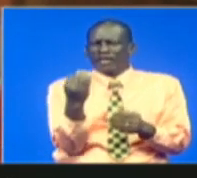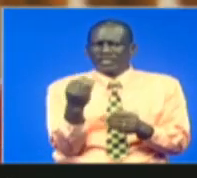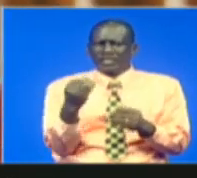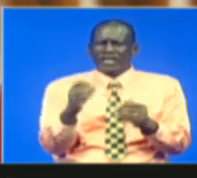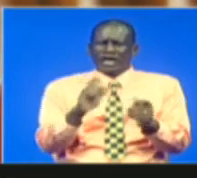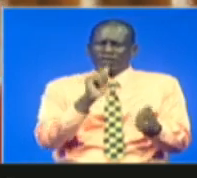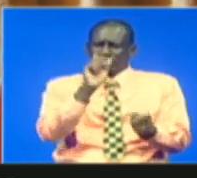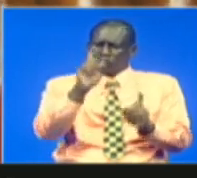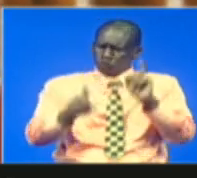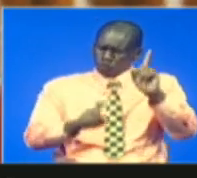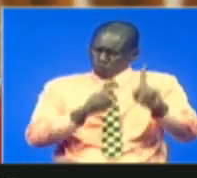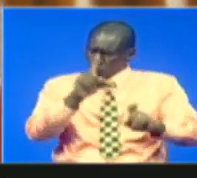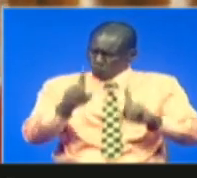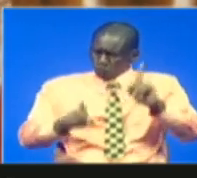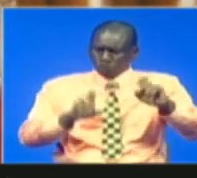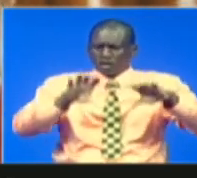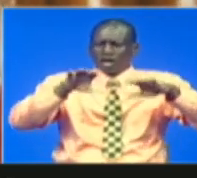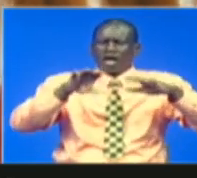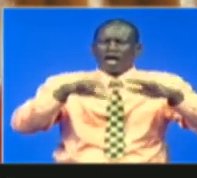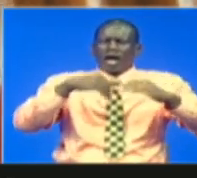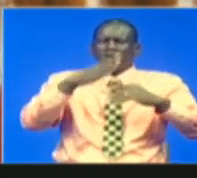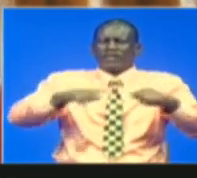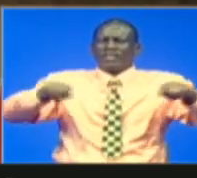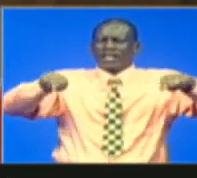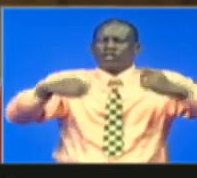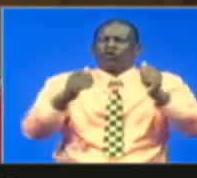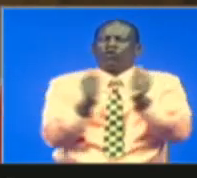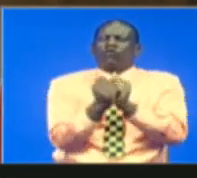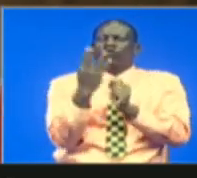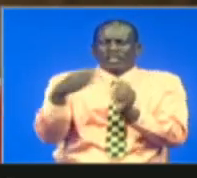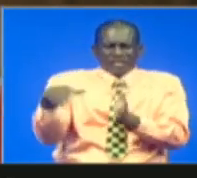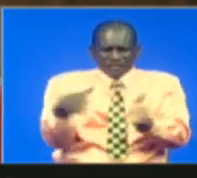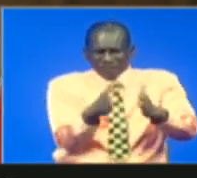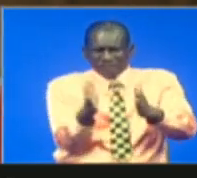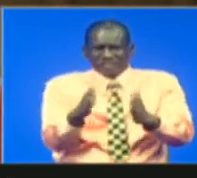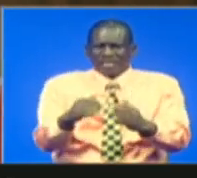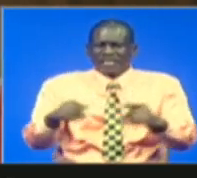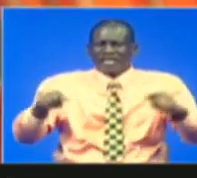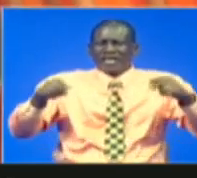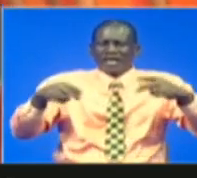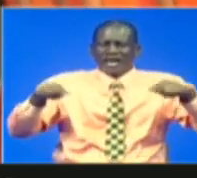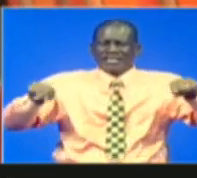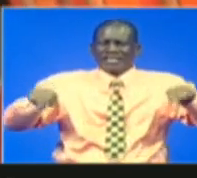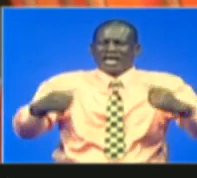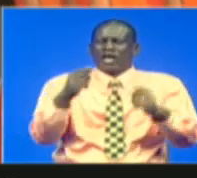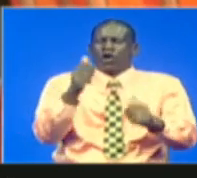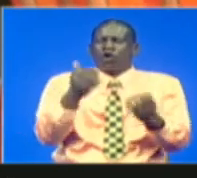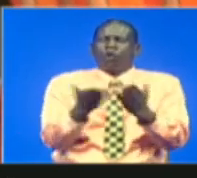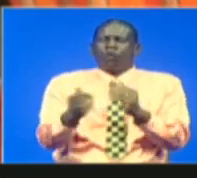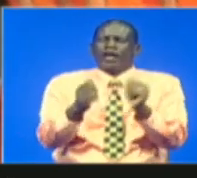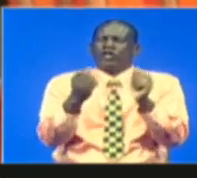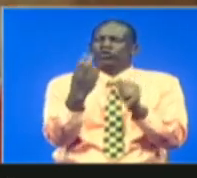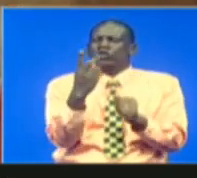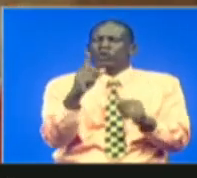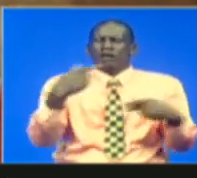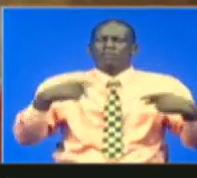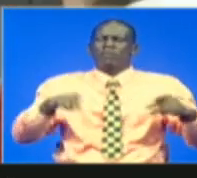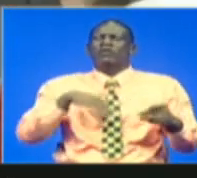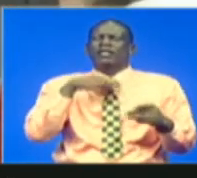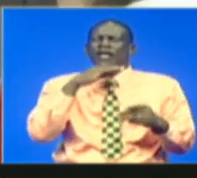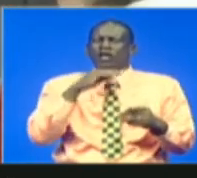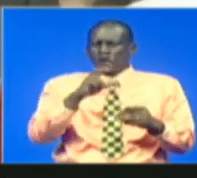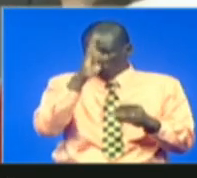kuhojiwa kutokana na shambulizi la 14 Riverside Complex iliyoua watu 21. Msemaji wa polisi Charles